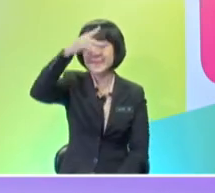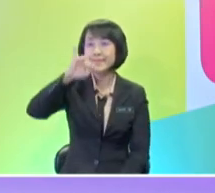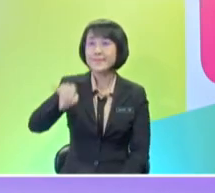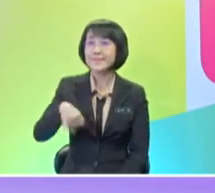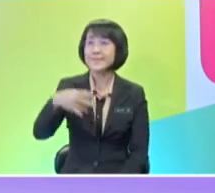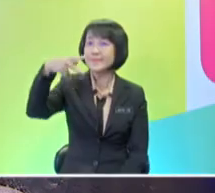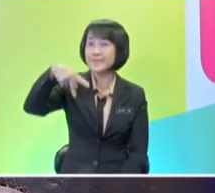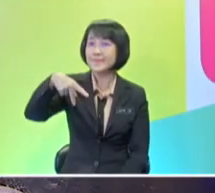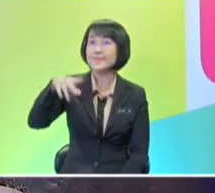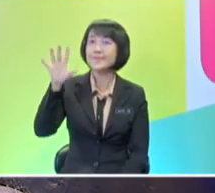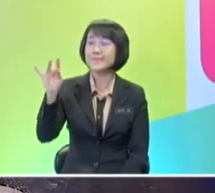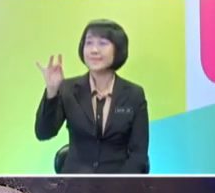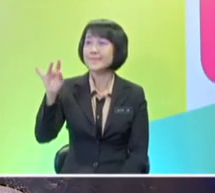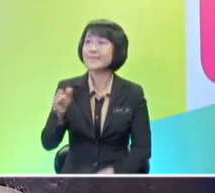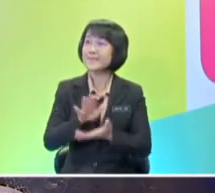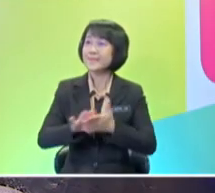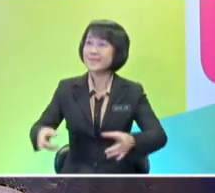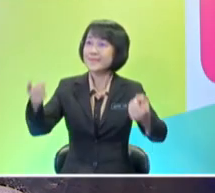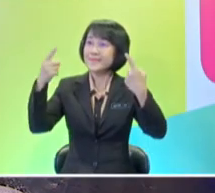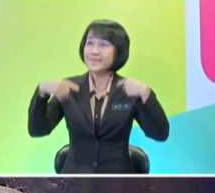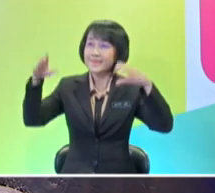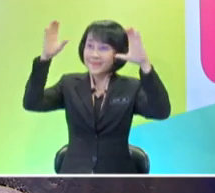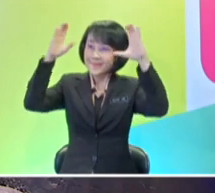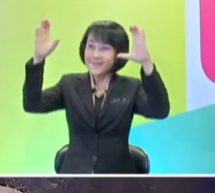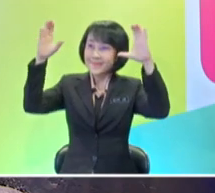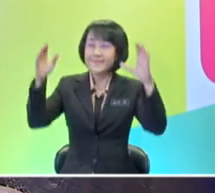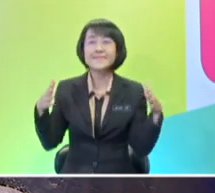Selamat datang cikguar